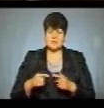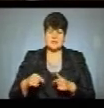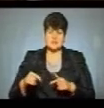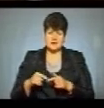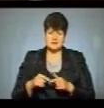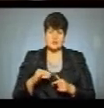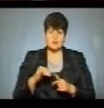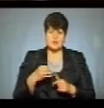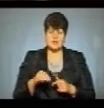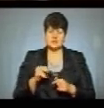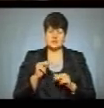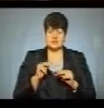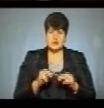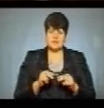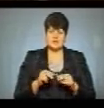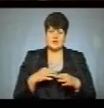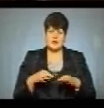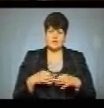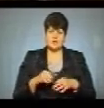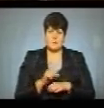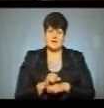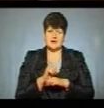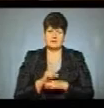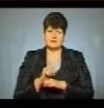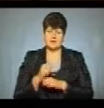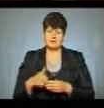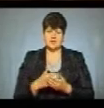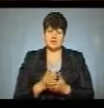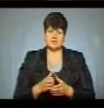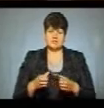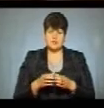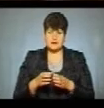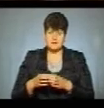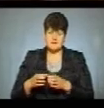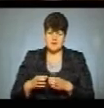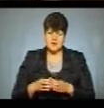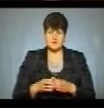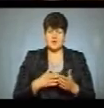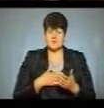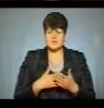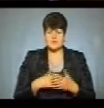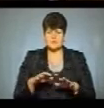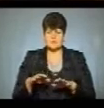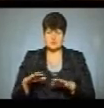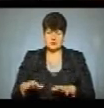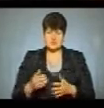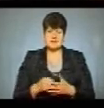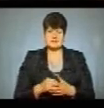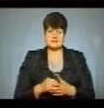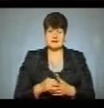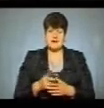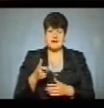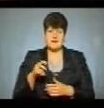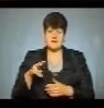«Центр.UA», «Чесно», «Автомайдан» та політичних партій. Це надкорпус «Сила людей», «Громадянська позиція», «Самопоміч», «Українська